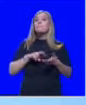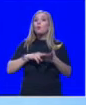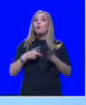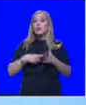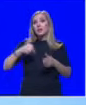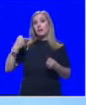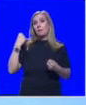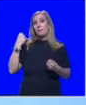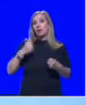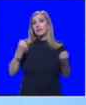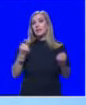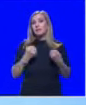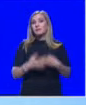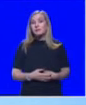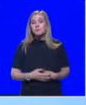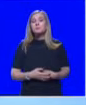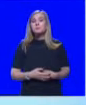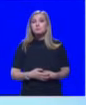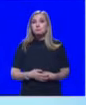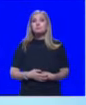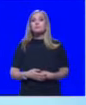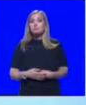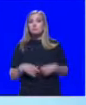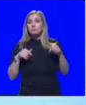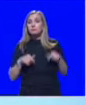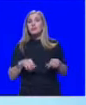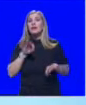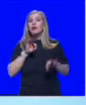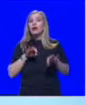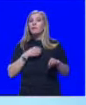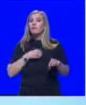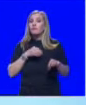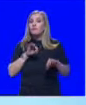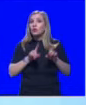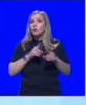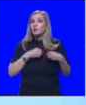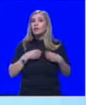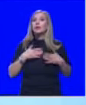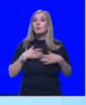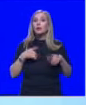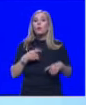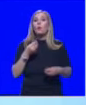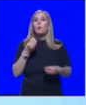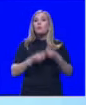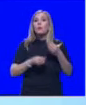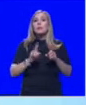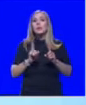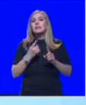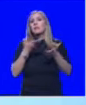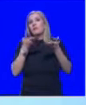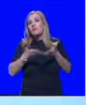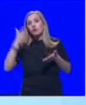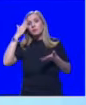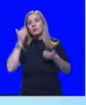бойни действия. Основание за вот на недоверие има, но проблема не е само в този министър на отбраната, защото той е лесно